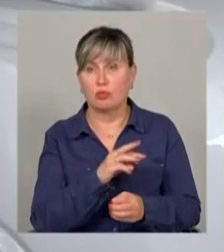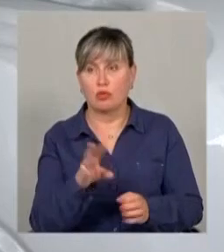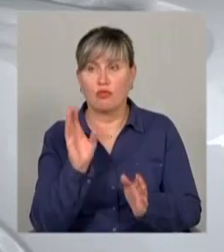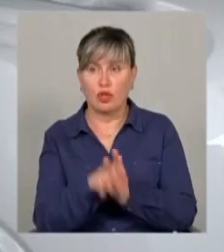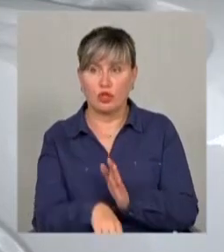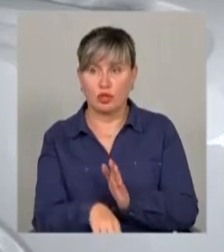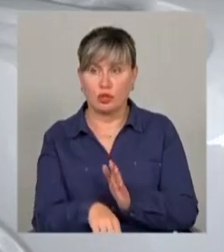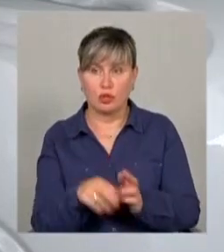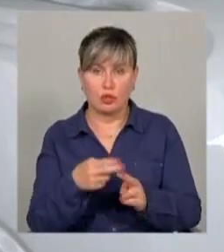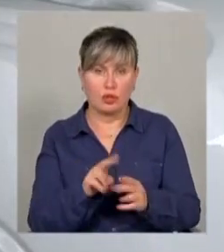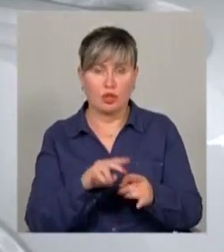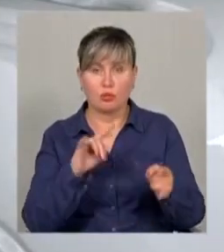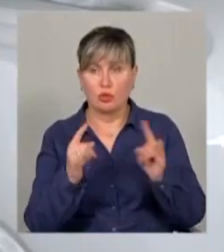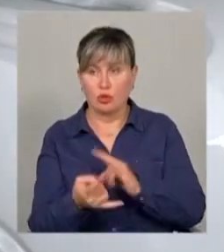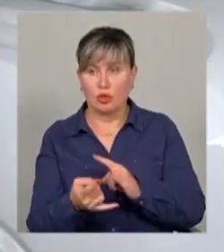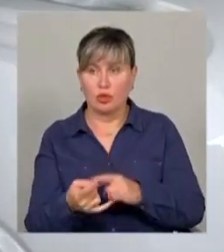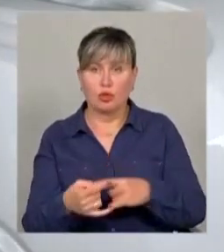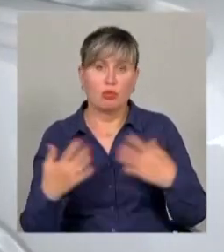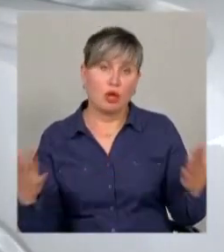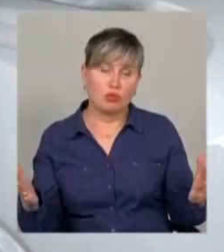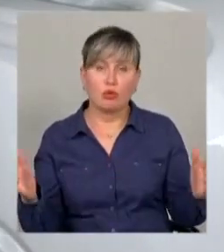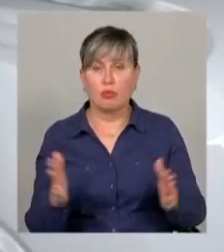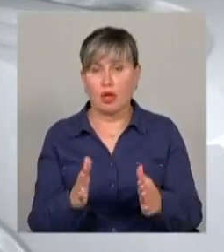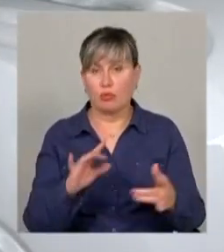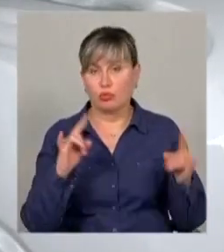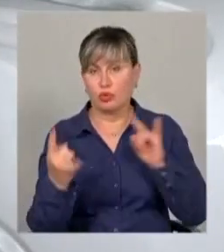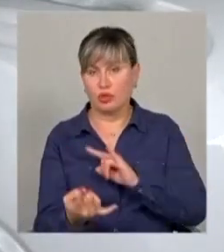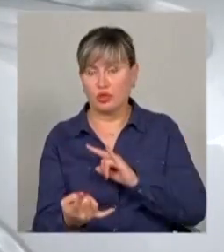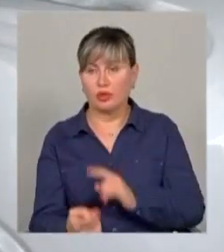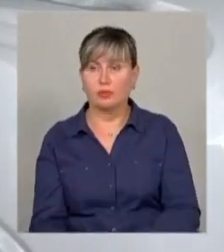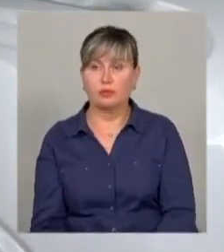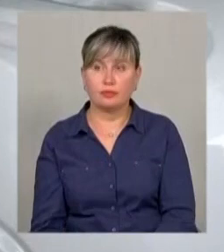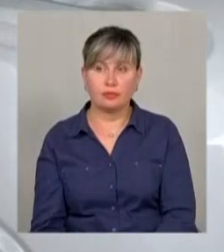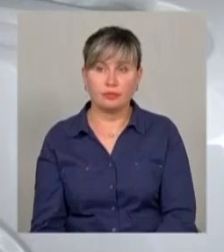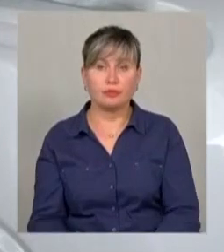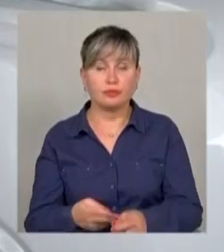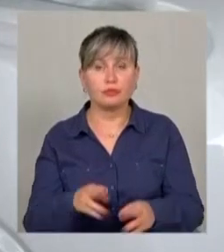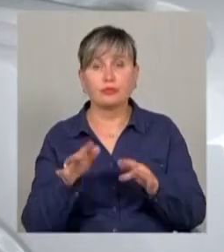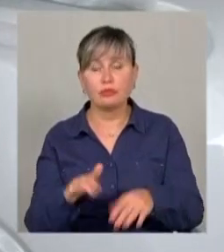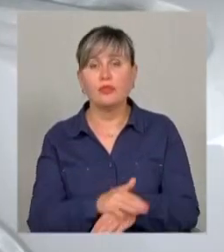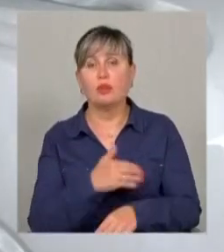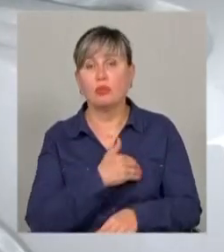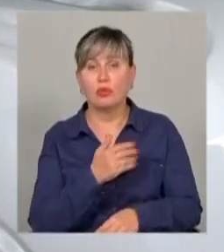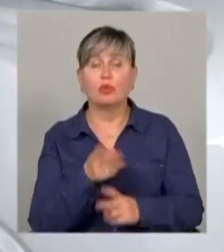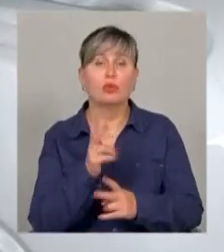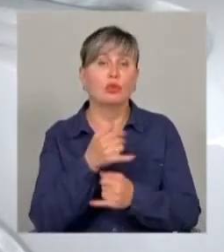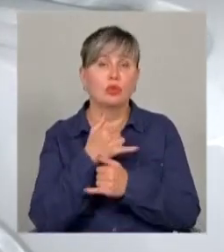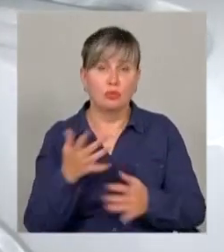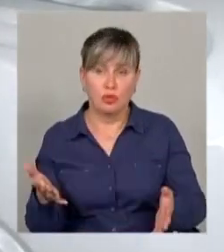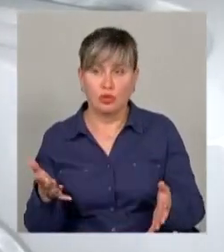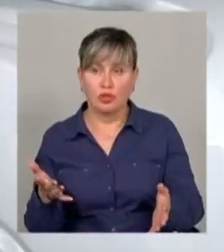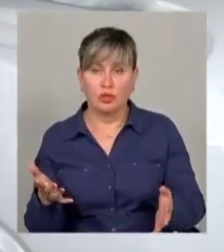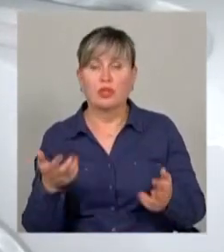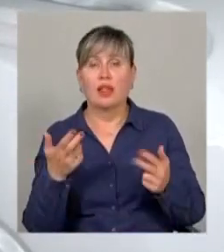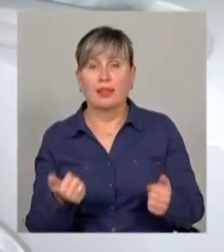вложить в эти бутики, большой или маленький бутик. Это дело добровольное. Кто не может, естественно,